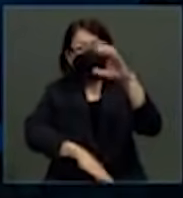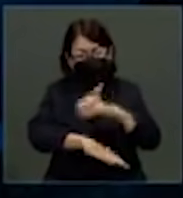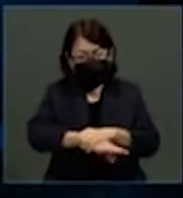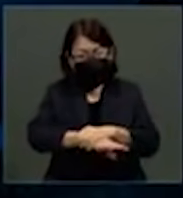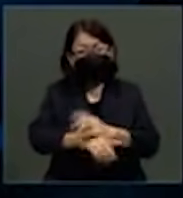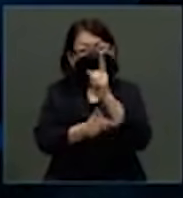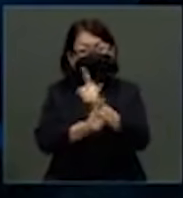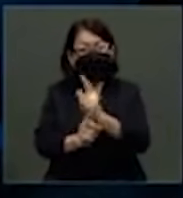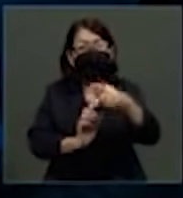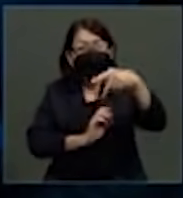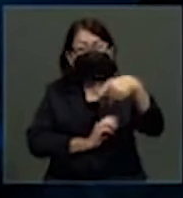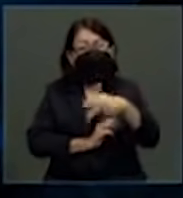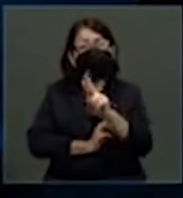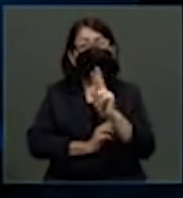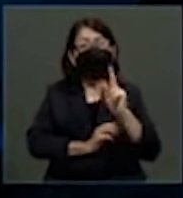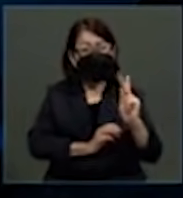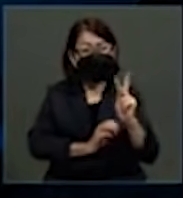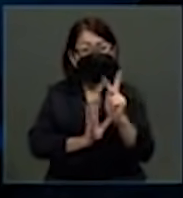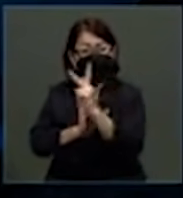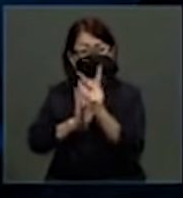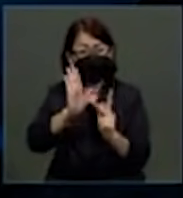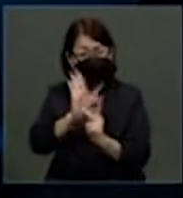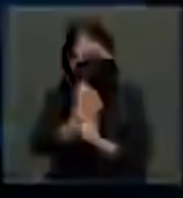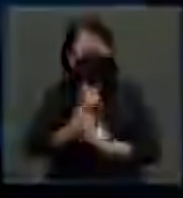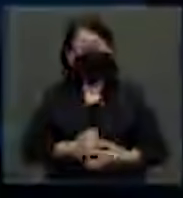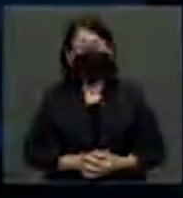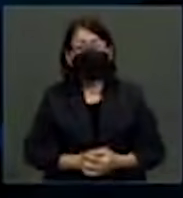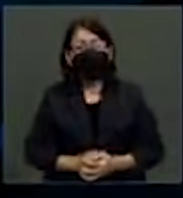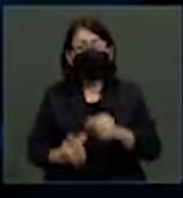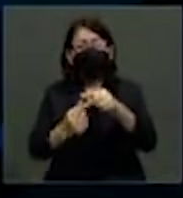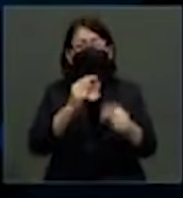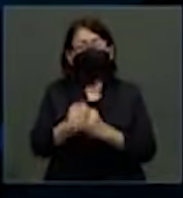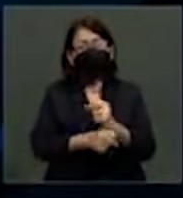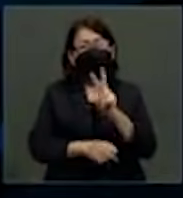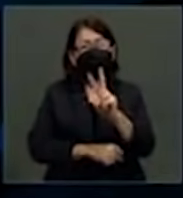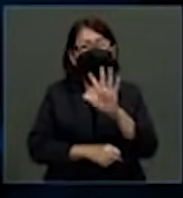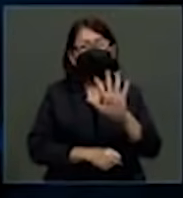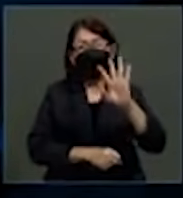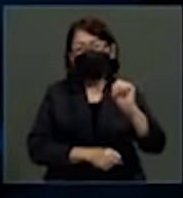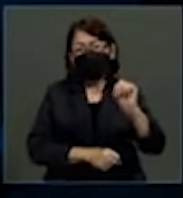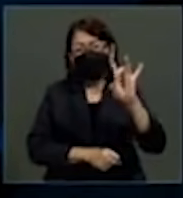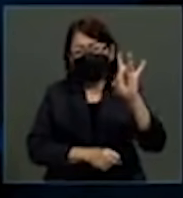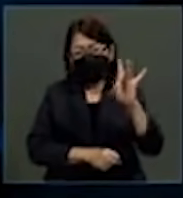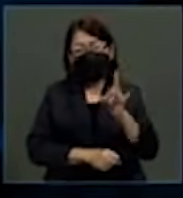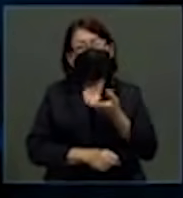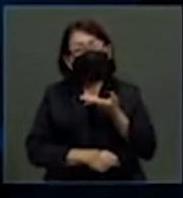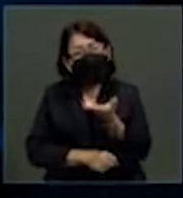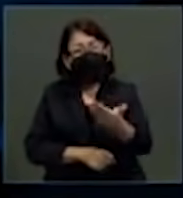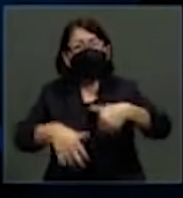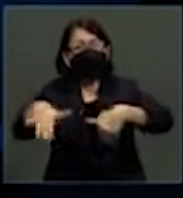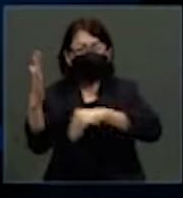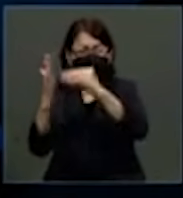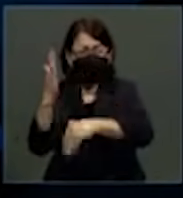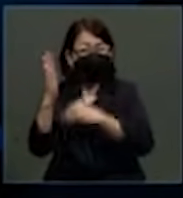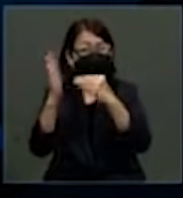ใครที่ผู้ใดที่ฝ่าฝืนข้อนี้ย่อมมีความผิดและระวางโทษตามพระราชกำหนดการบริหารสถานการ